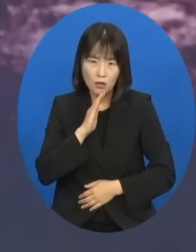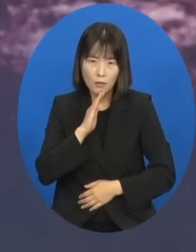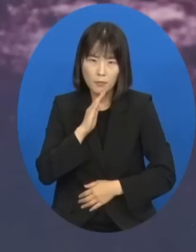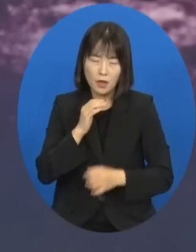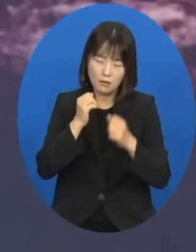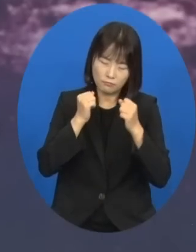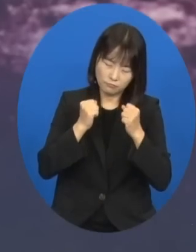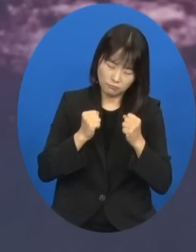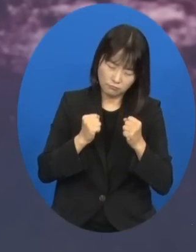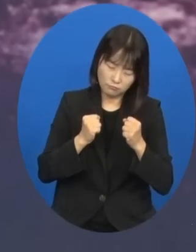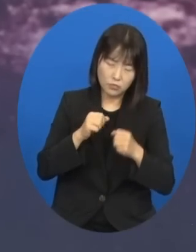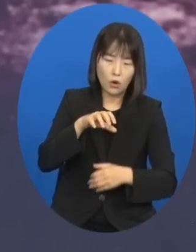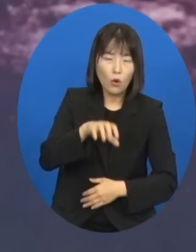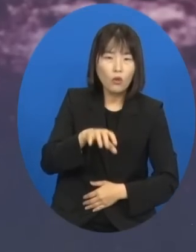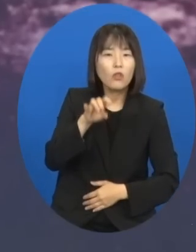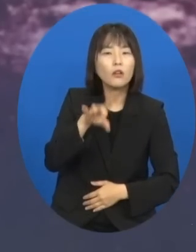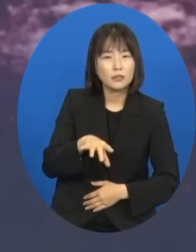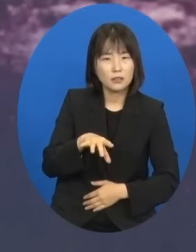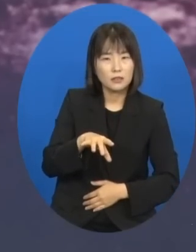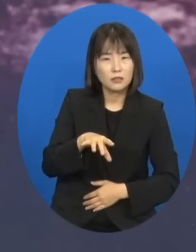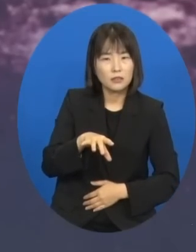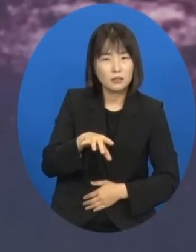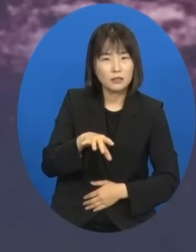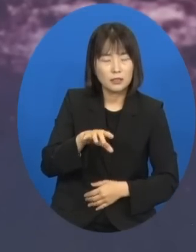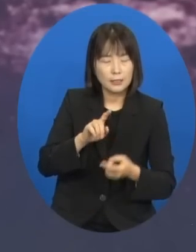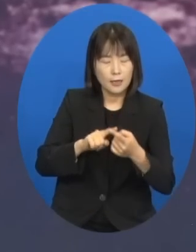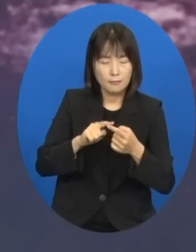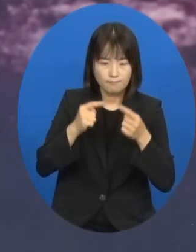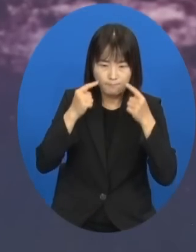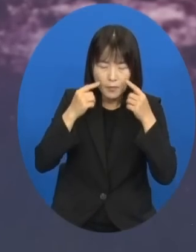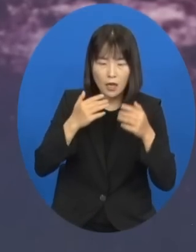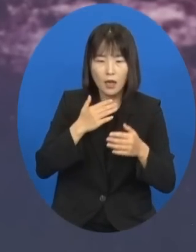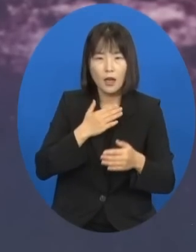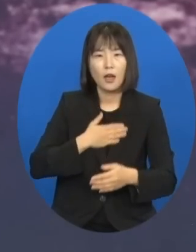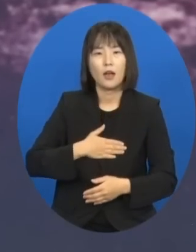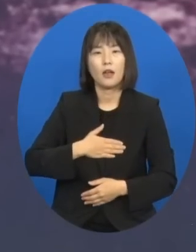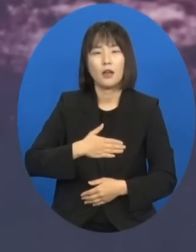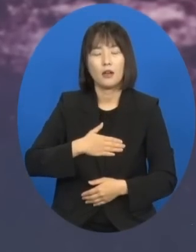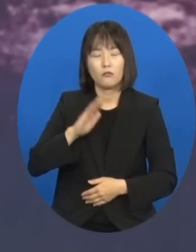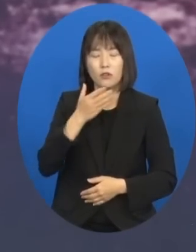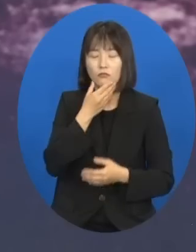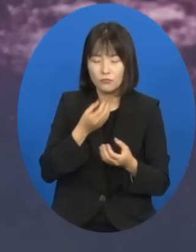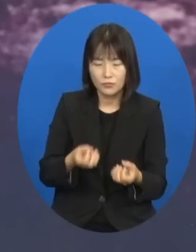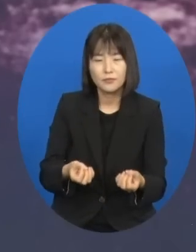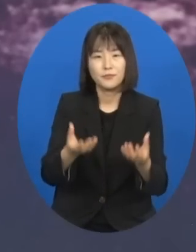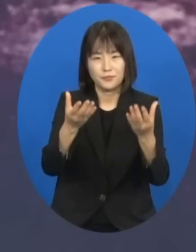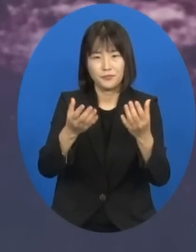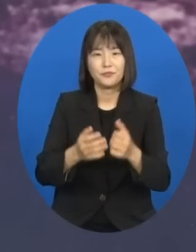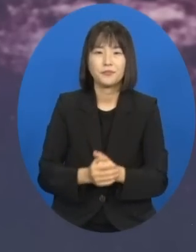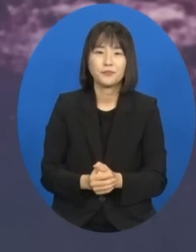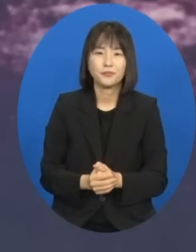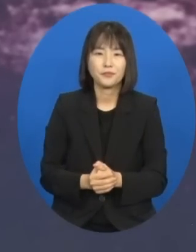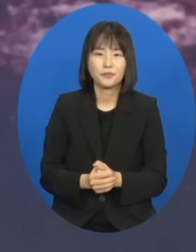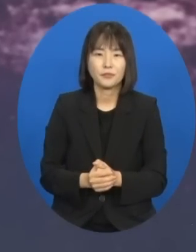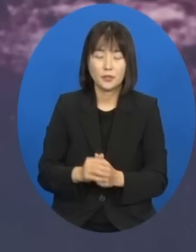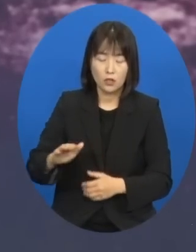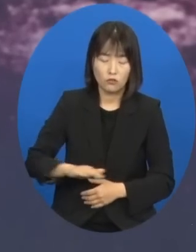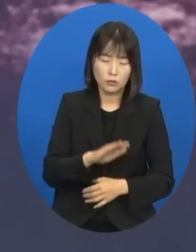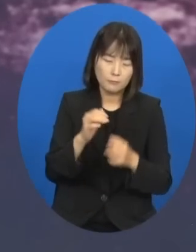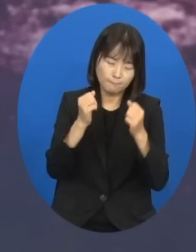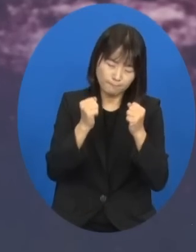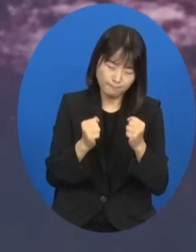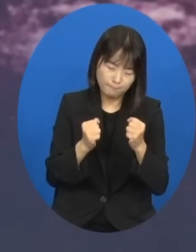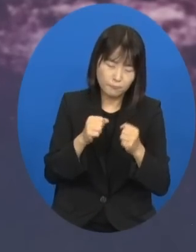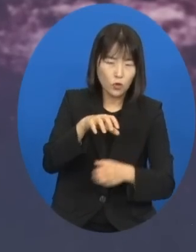버티고 머물러 있어야 할 것이 어딘가, 이것을 분명하게 알게 되는 저녁이 되시길 축복합니다. 우리가 있어야 할 것에 머물러